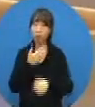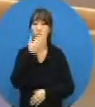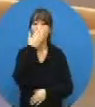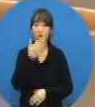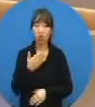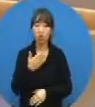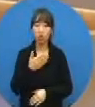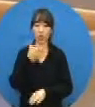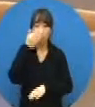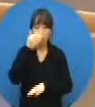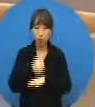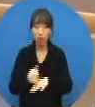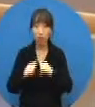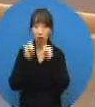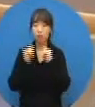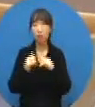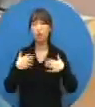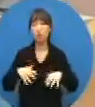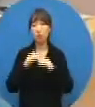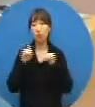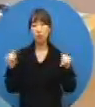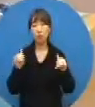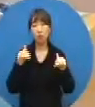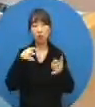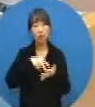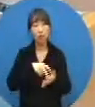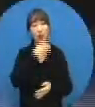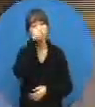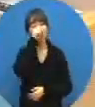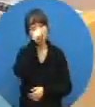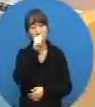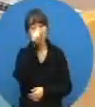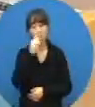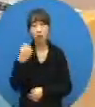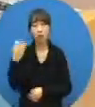가능해 민원인들로부터 좋은 반응을 얻고 있습니다.